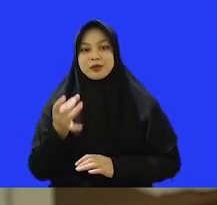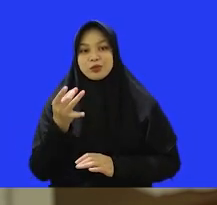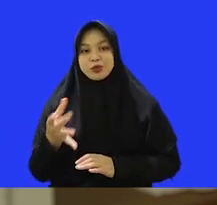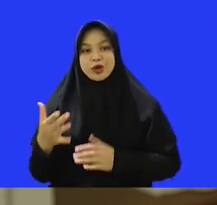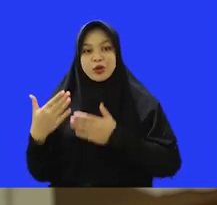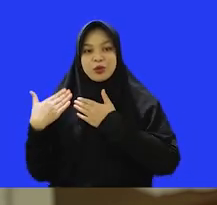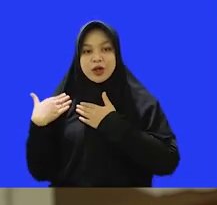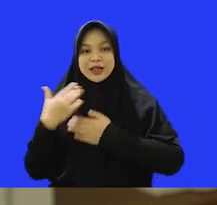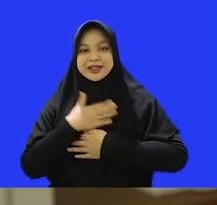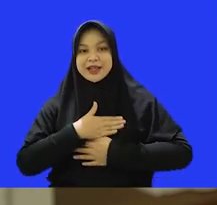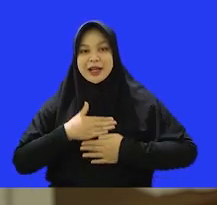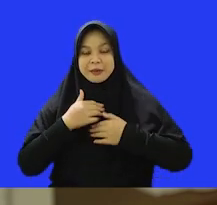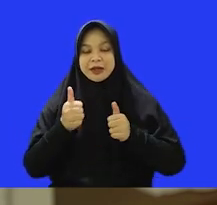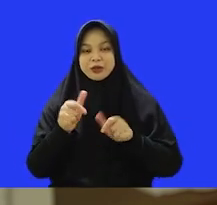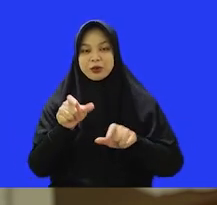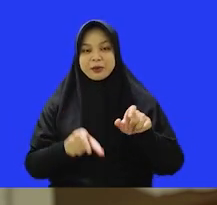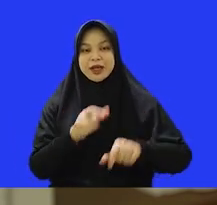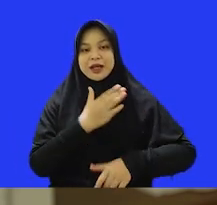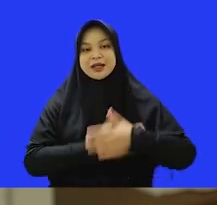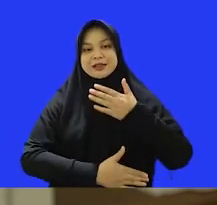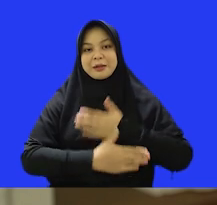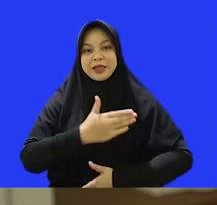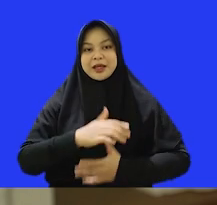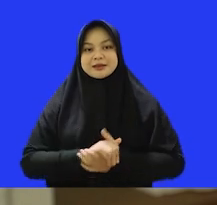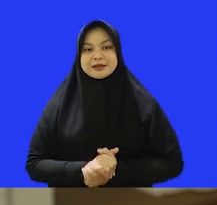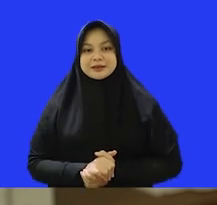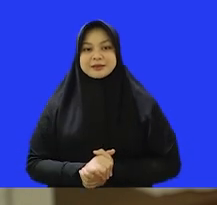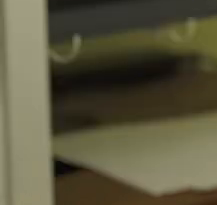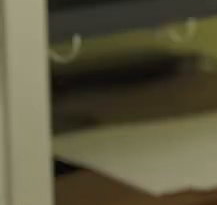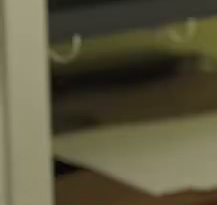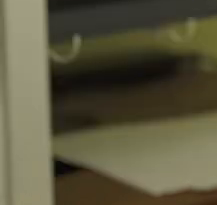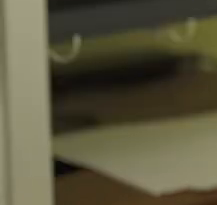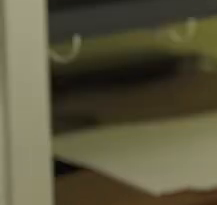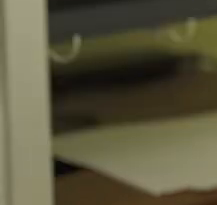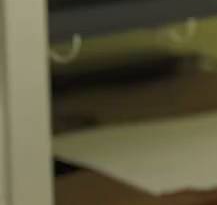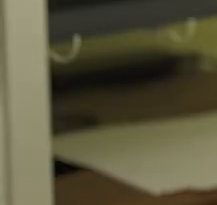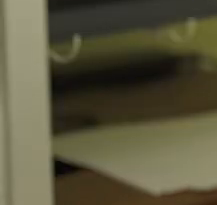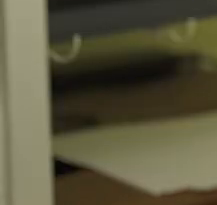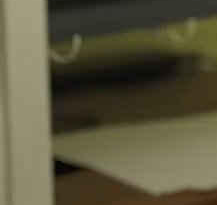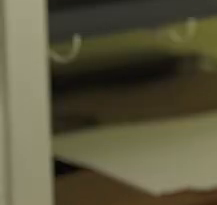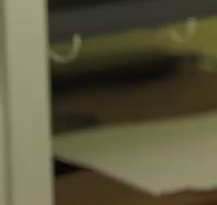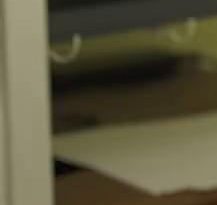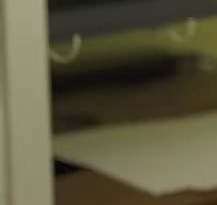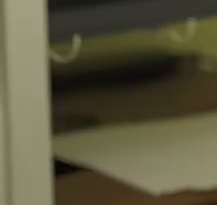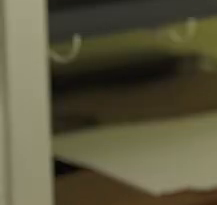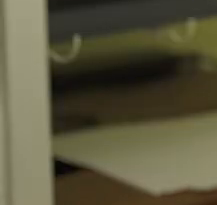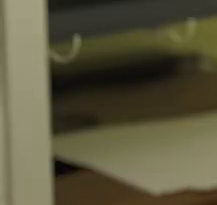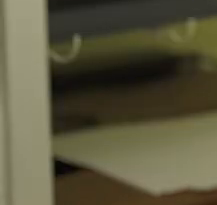Mudah untuk petugas, nyaman untuk penyandang disabilitas. Cheers!